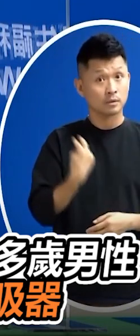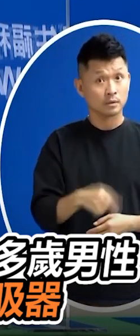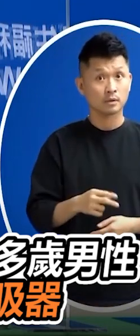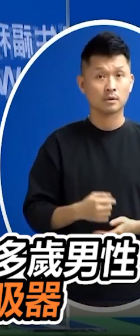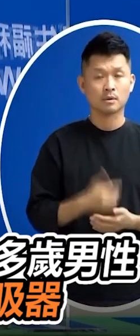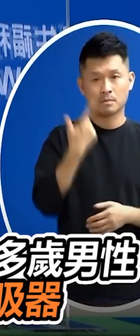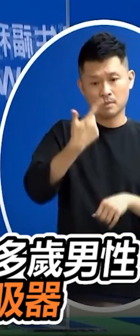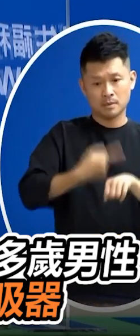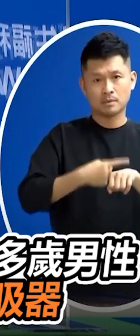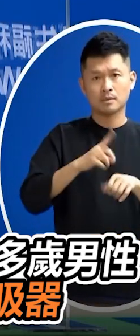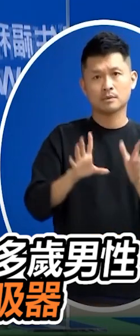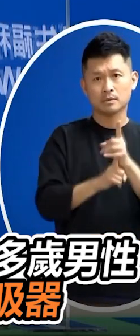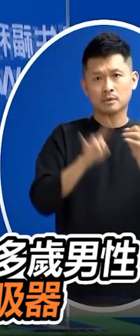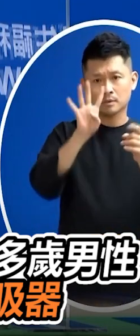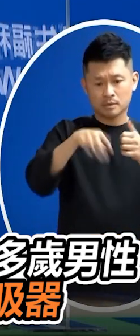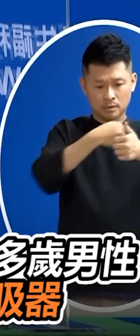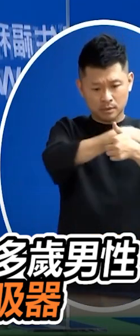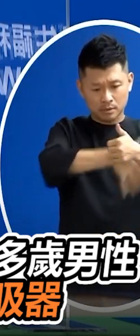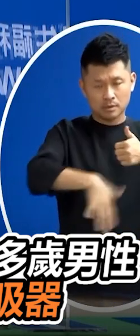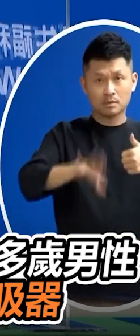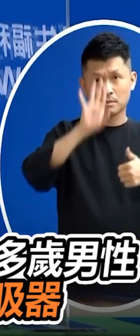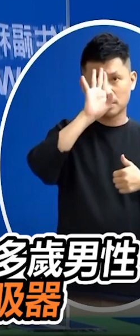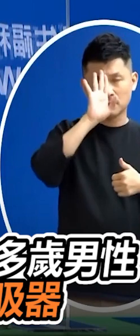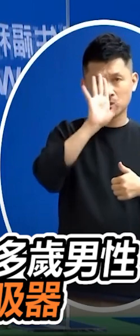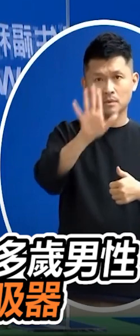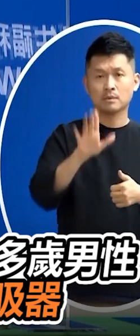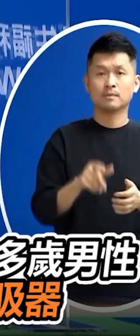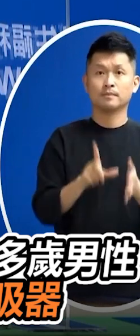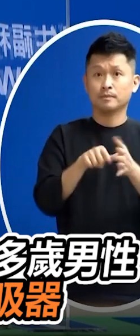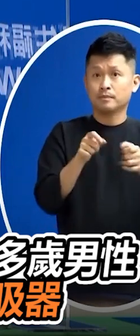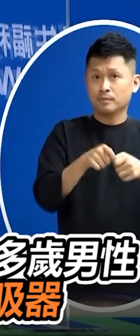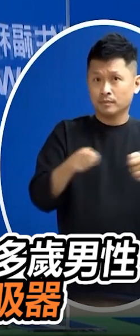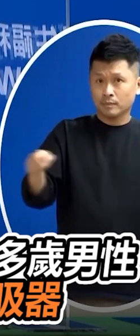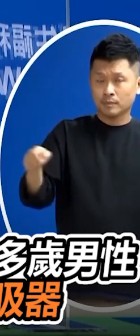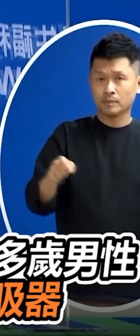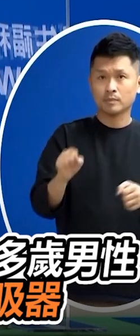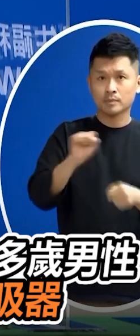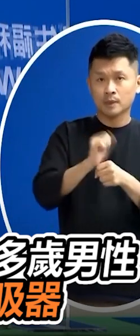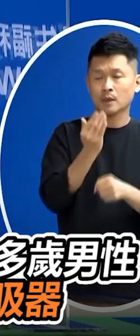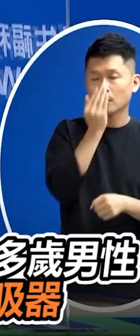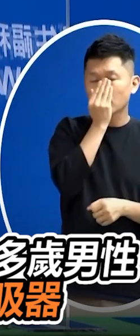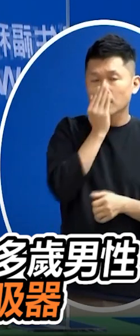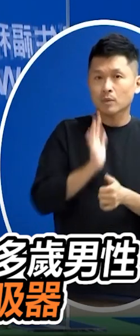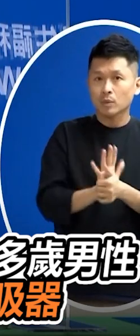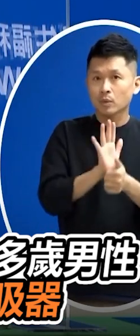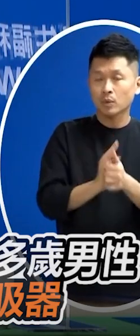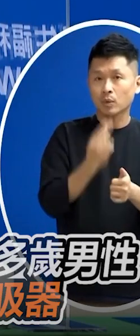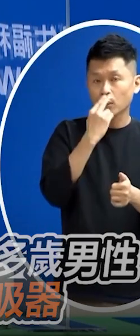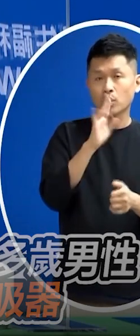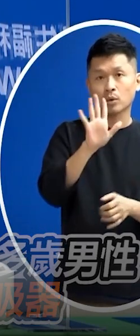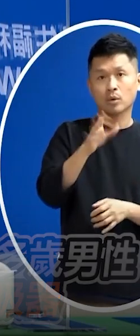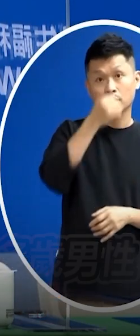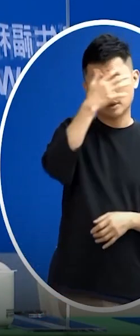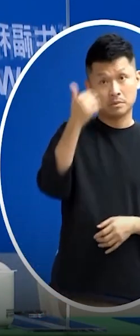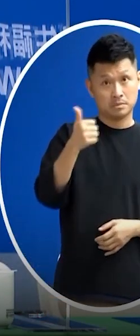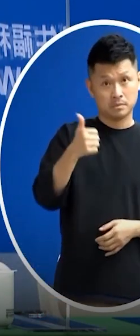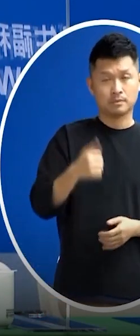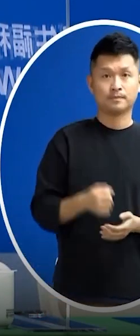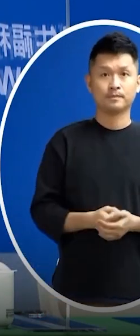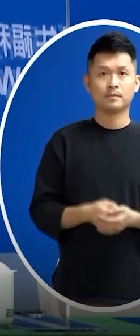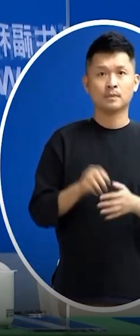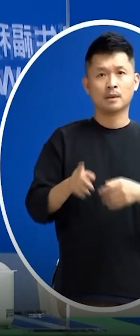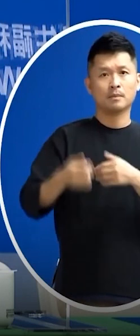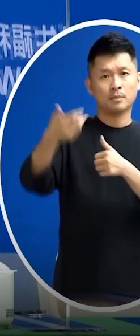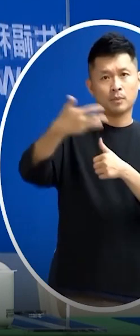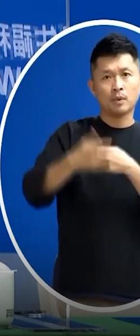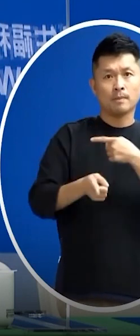个慢性的神经系统方面的疾病，他是长期在使用呼吸器的一位年轻人。那这次是因为染疫之